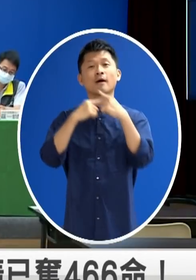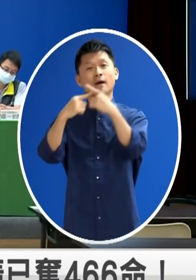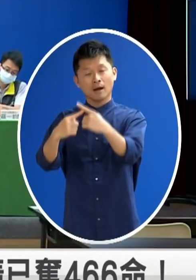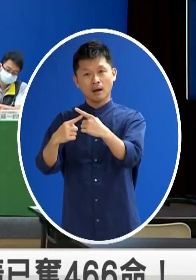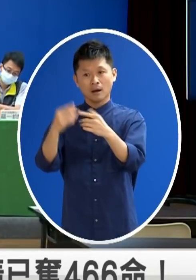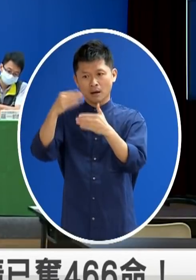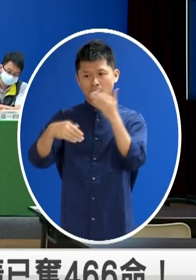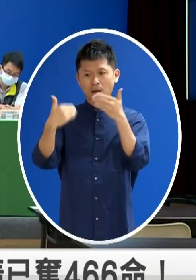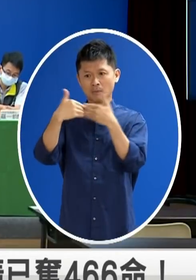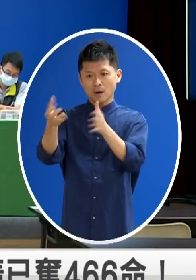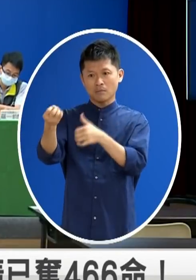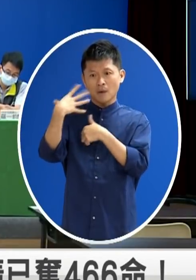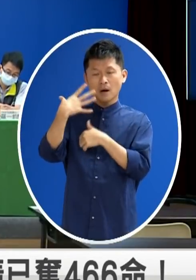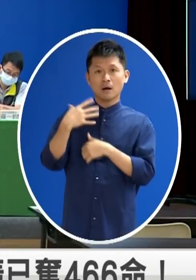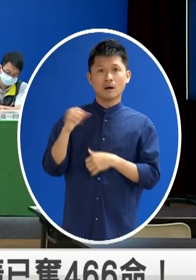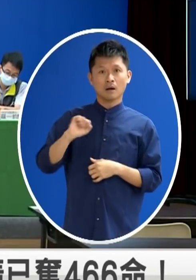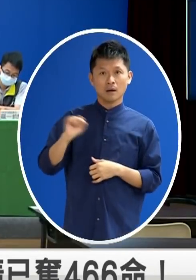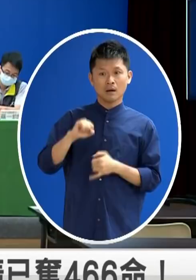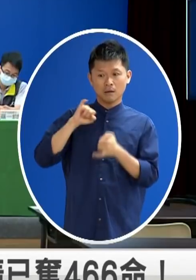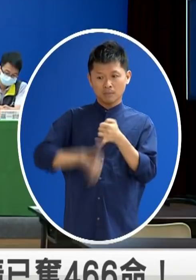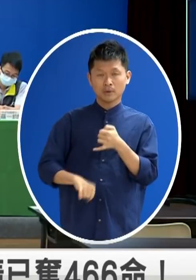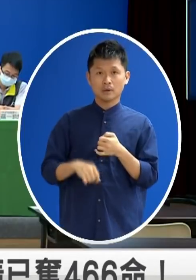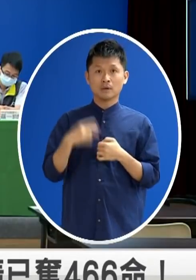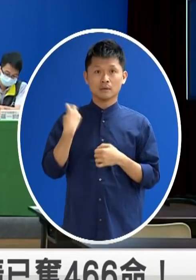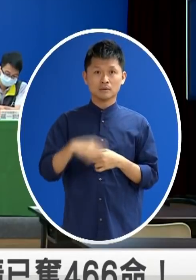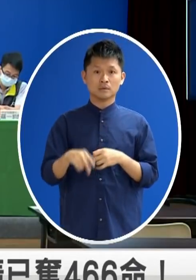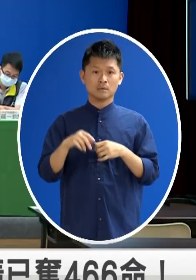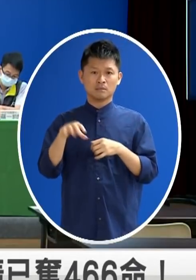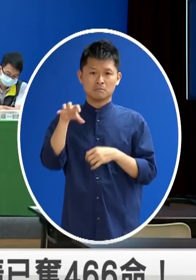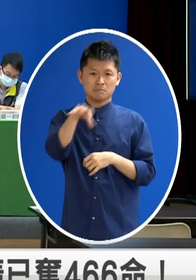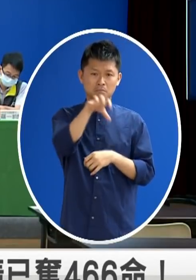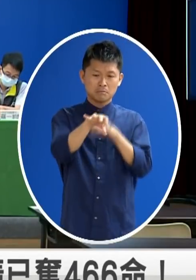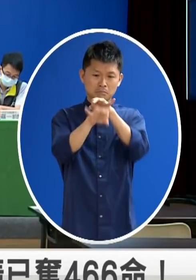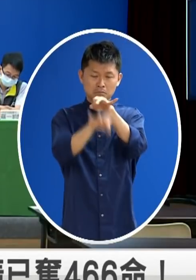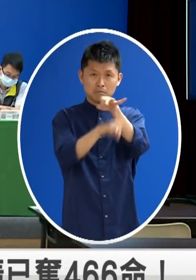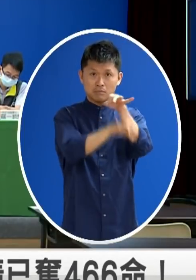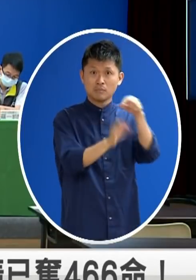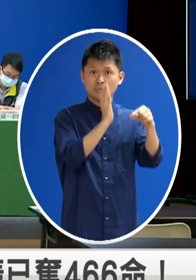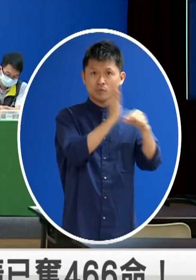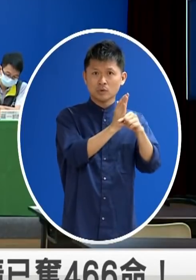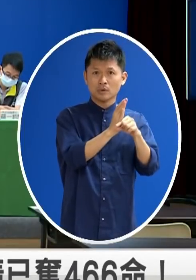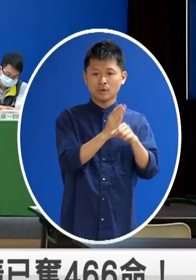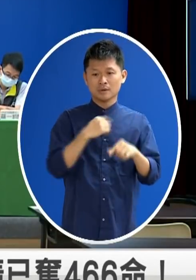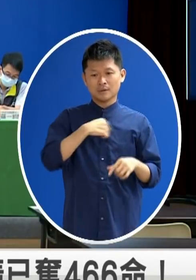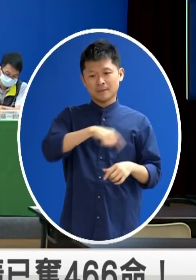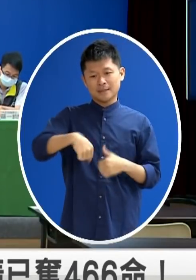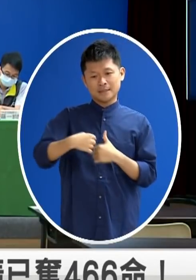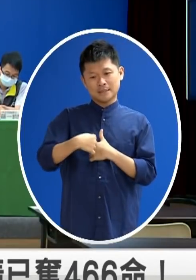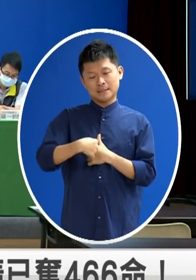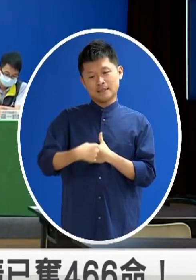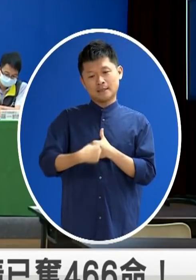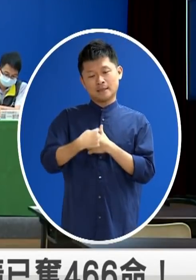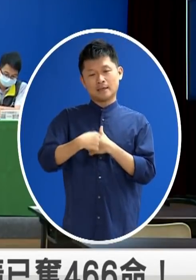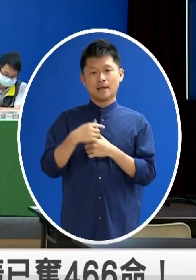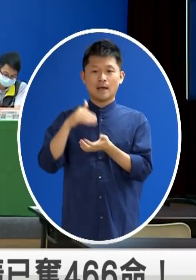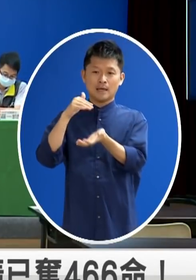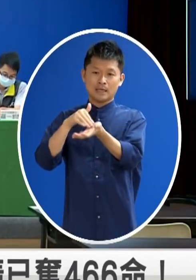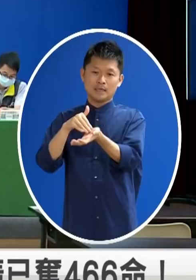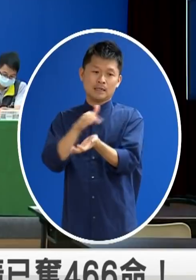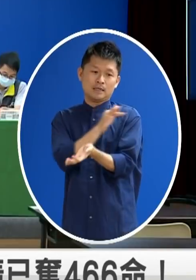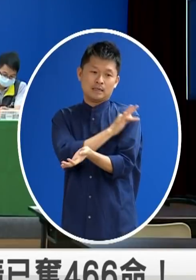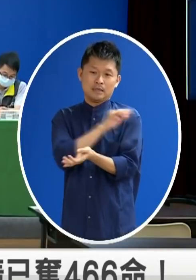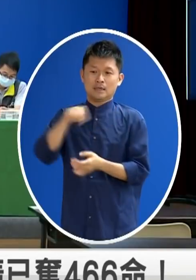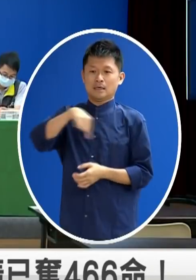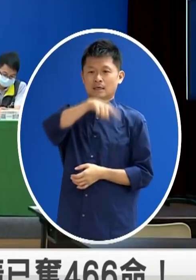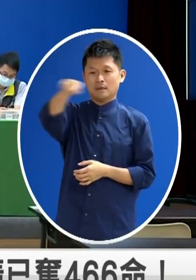符，然后部分县市还有持续在造册中，那他们有自嘲苦笑说自己是医事人员中的疫苗孤